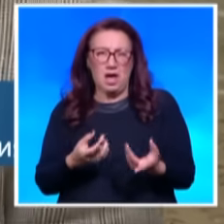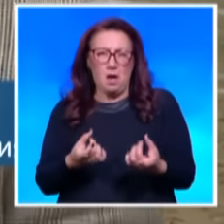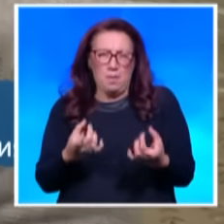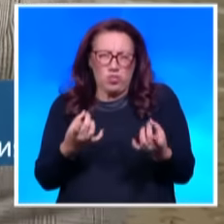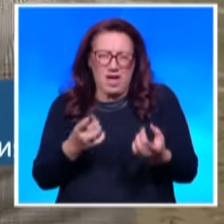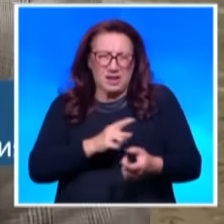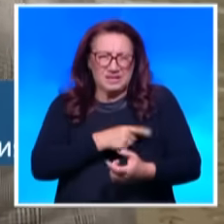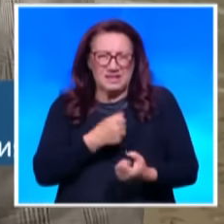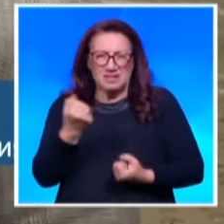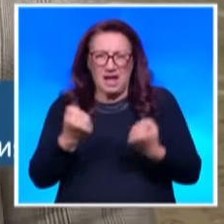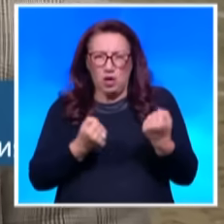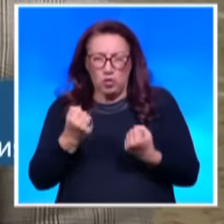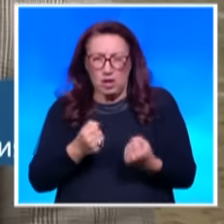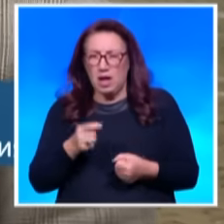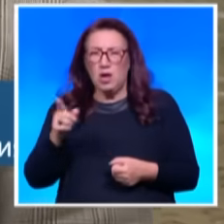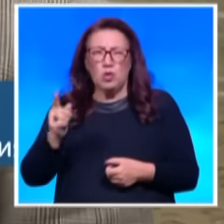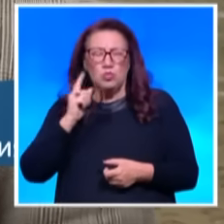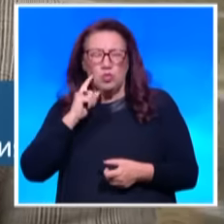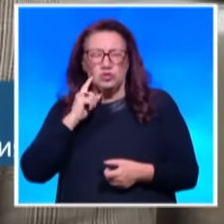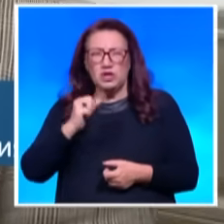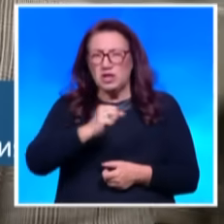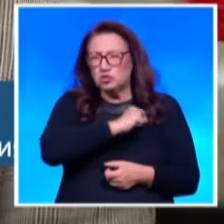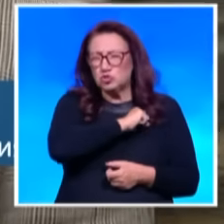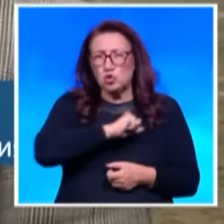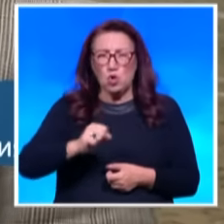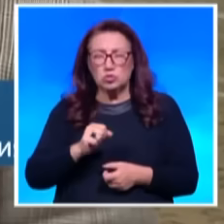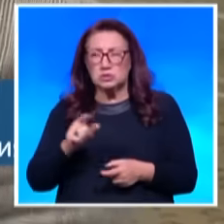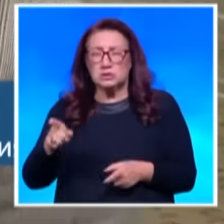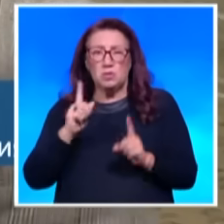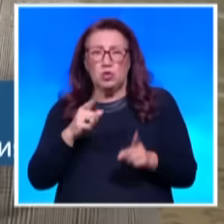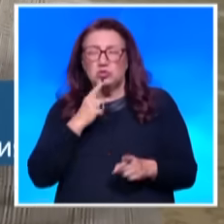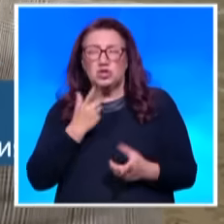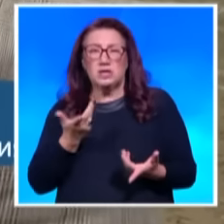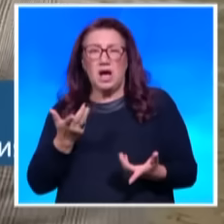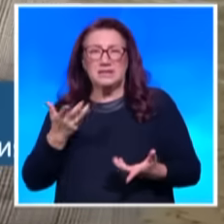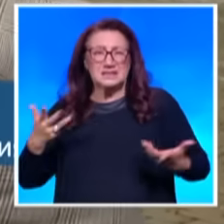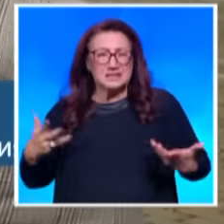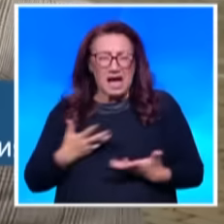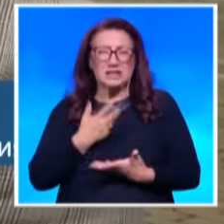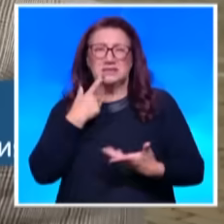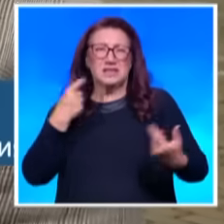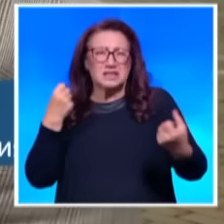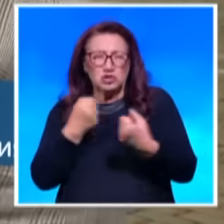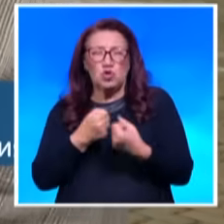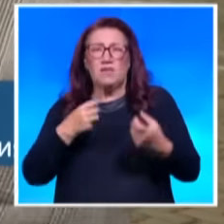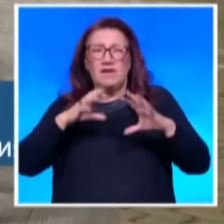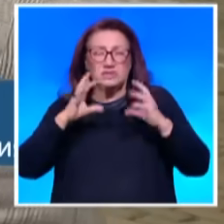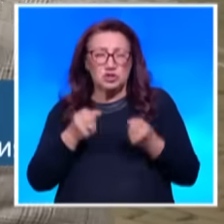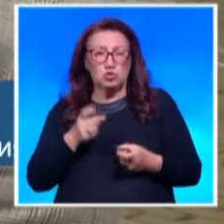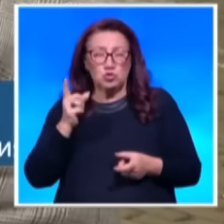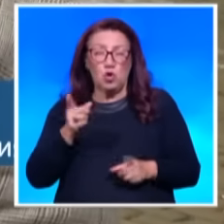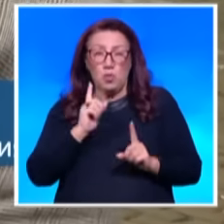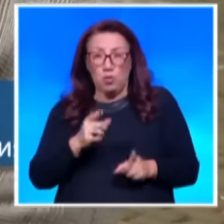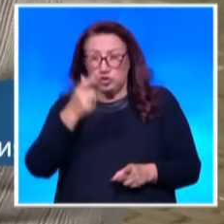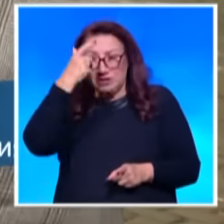мощна кола, но в ръцете на Георги Фиков тя се оказва оръжие за убийство. Дават ли си сметка, че той може да погуби собствения